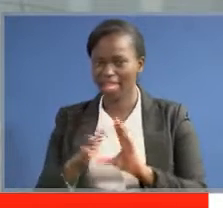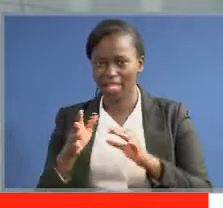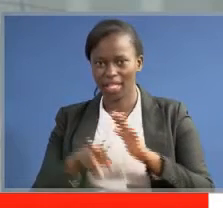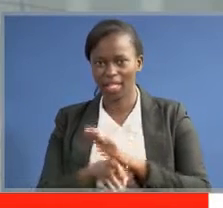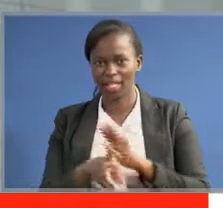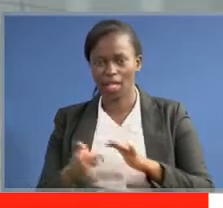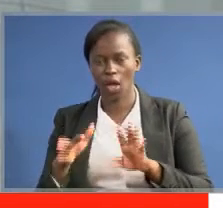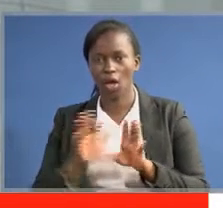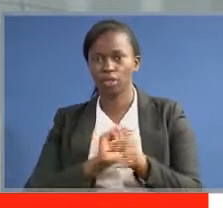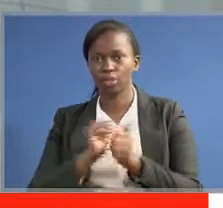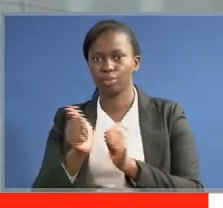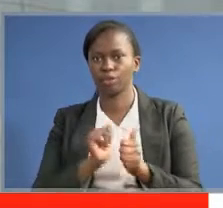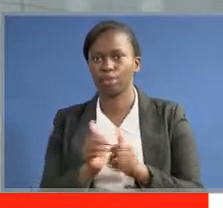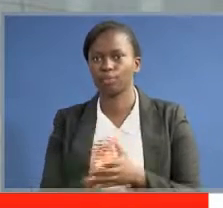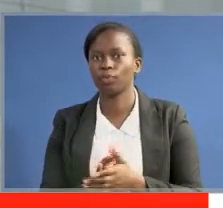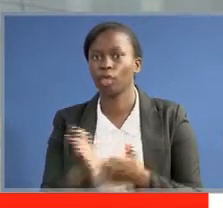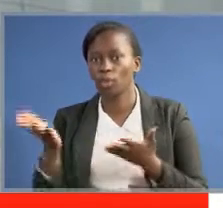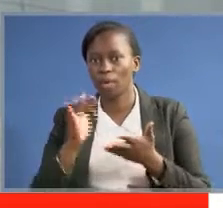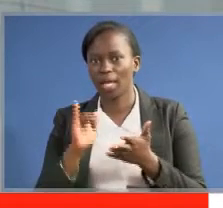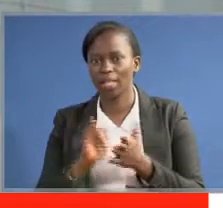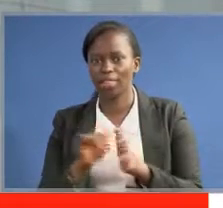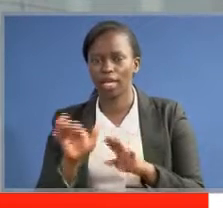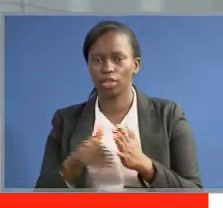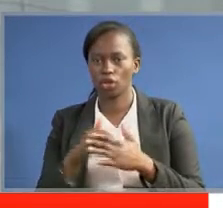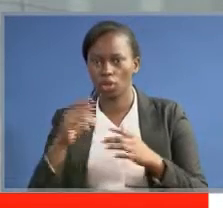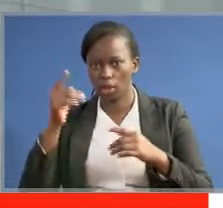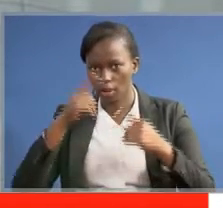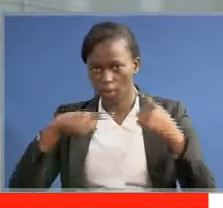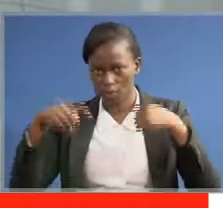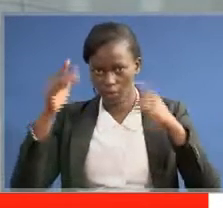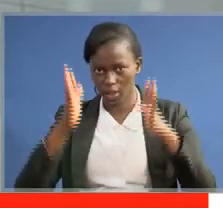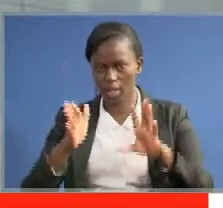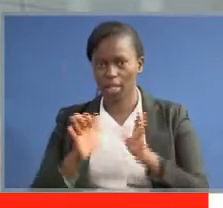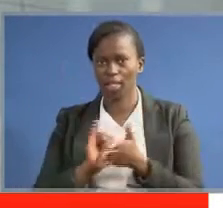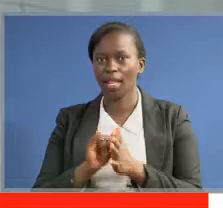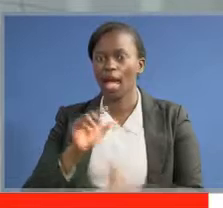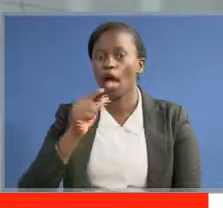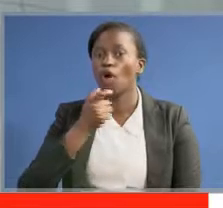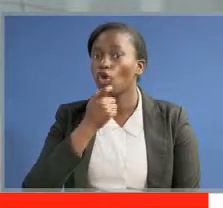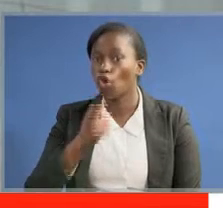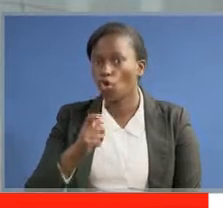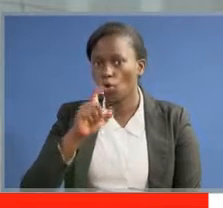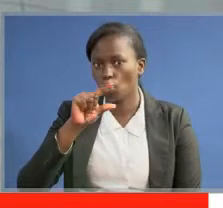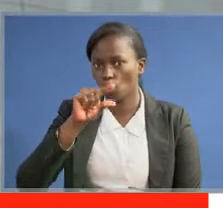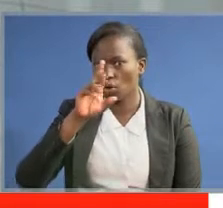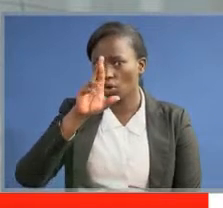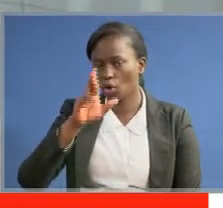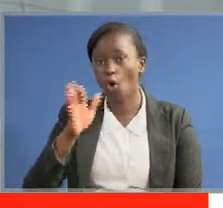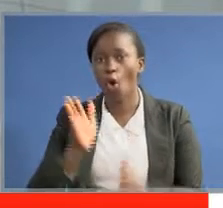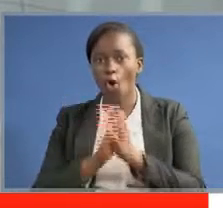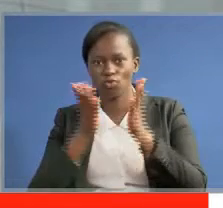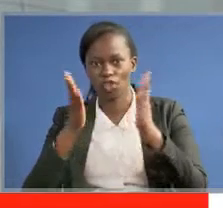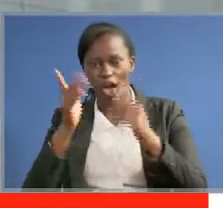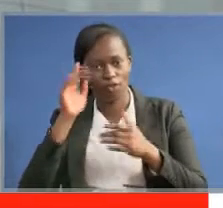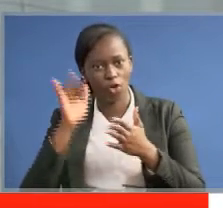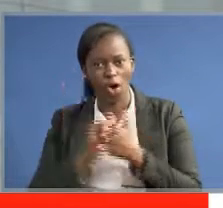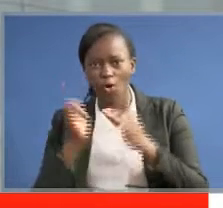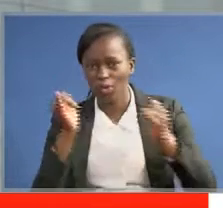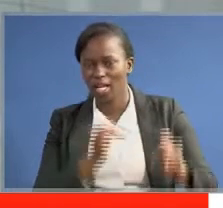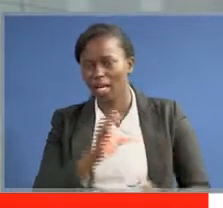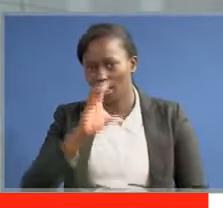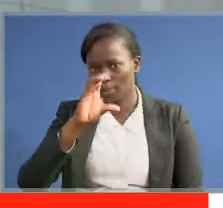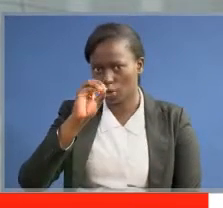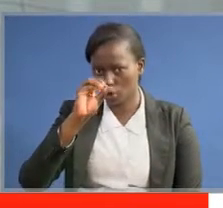mapenzi michezo, ambapo mabingwa watetezi wa ligi kuu nchini Gor Mahia waliandaa sherehe ya kumkaribisha kocha mpya